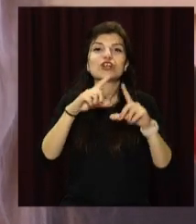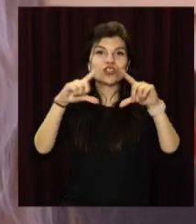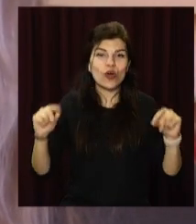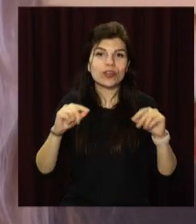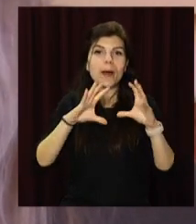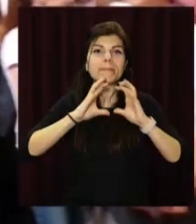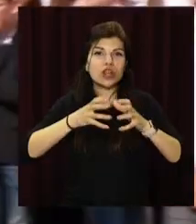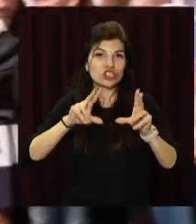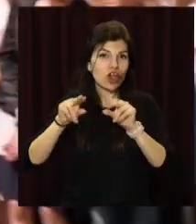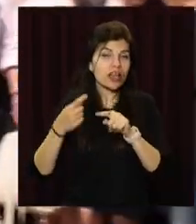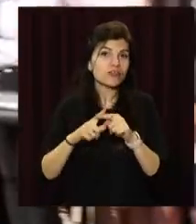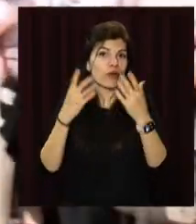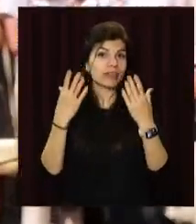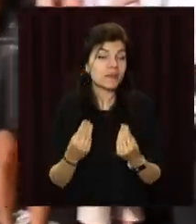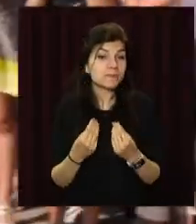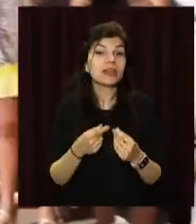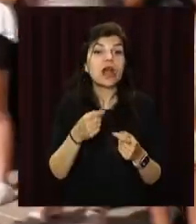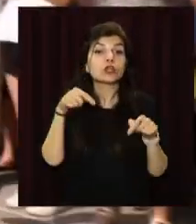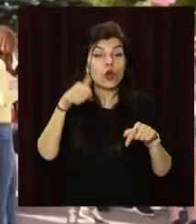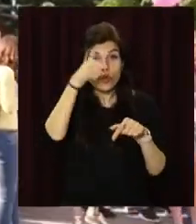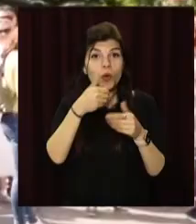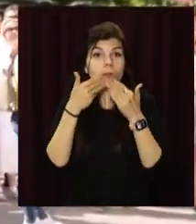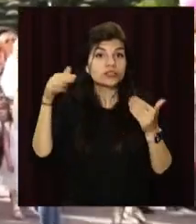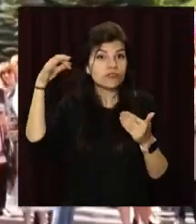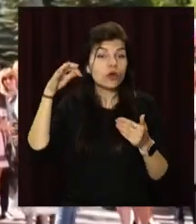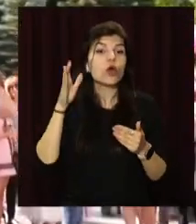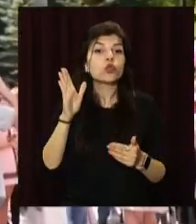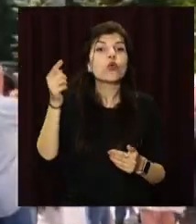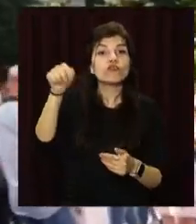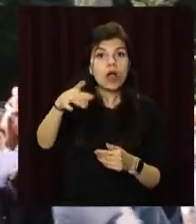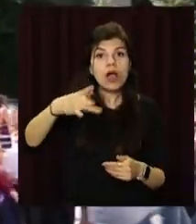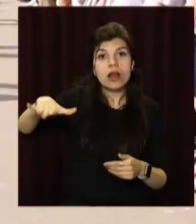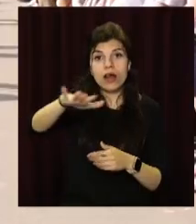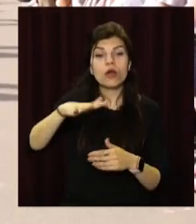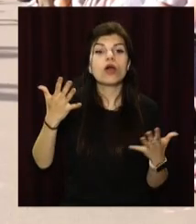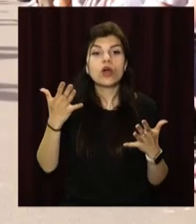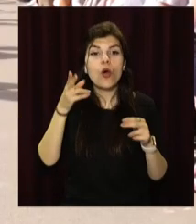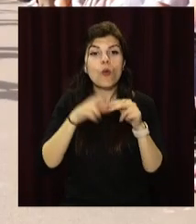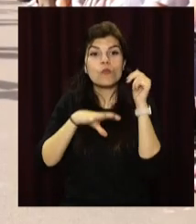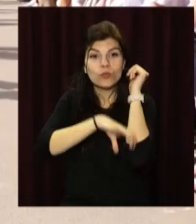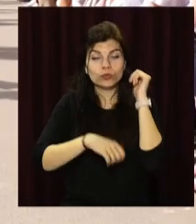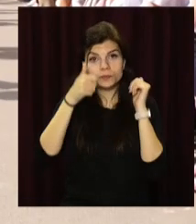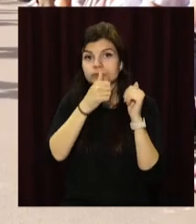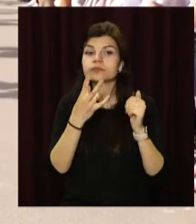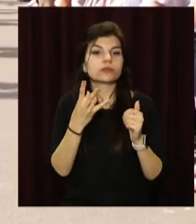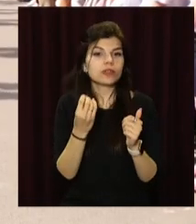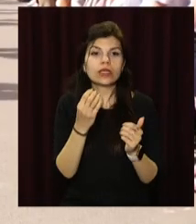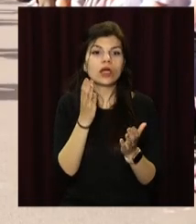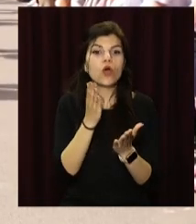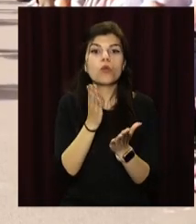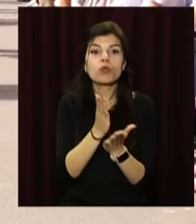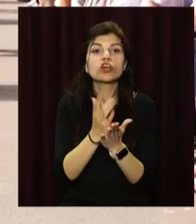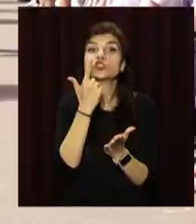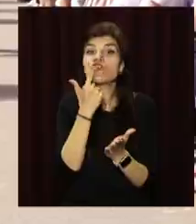краще фото цього дня. Цього року останні дзвоники школярі почують тільки в тих регіонах, які на кінець навчального року не перебуватимуть у